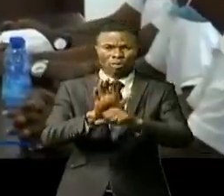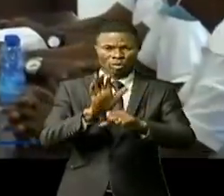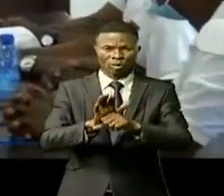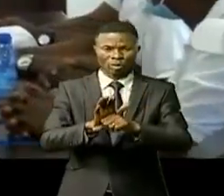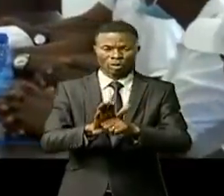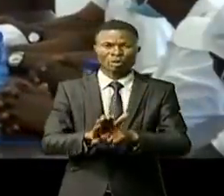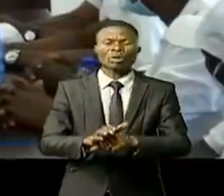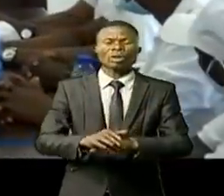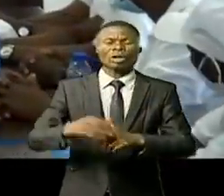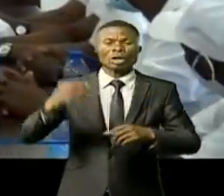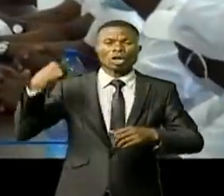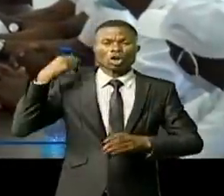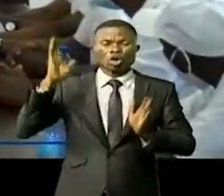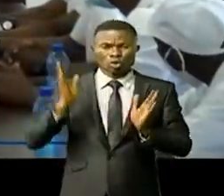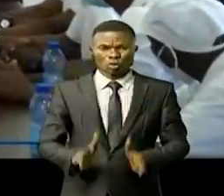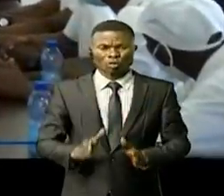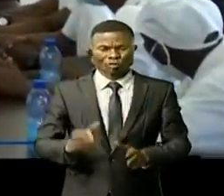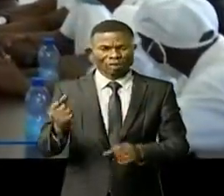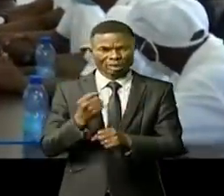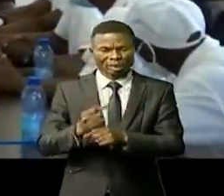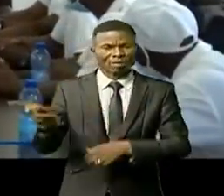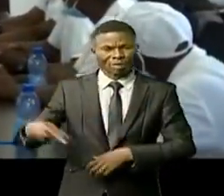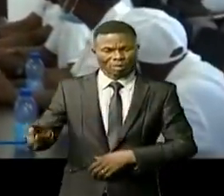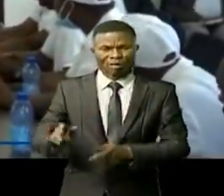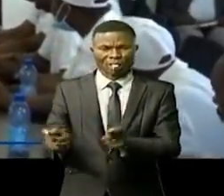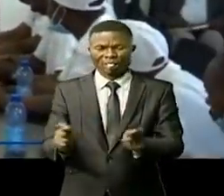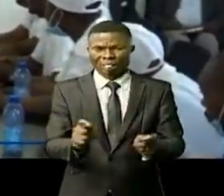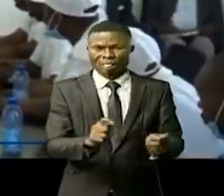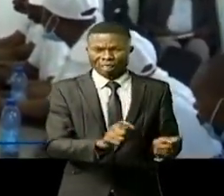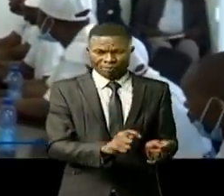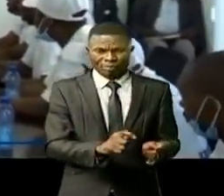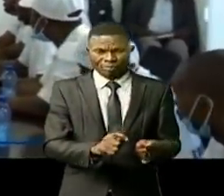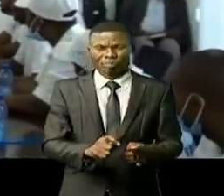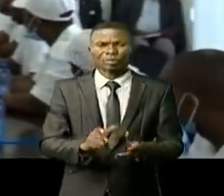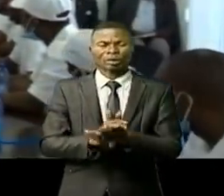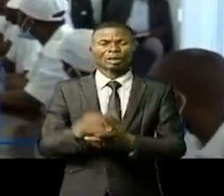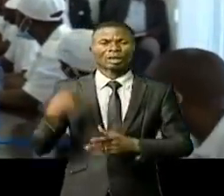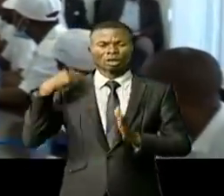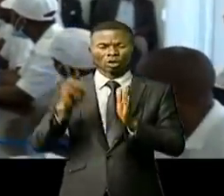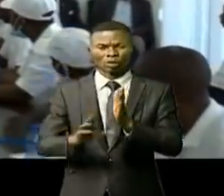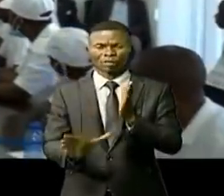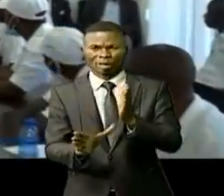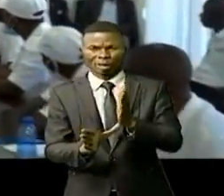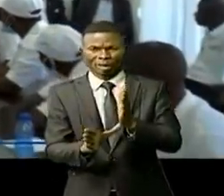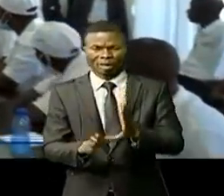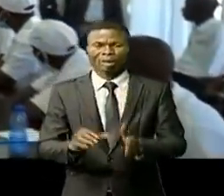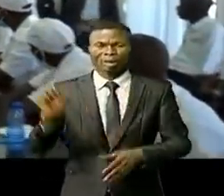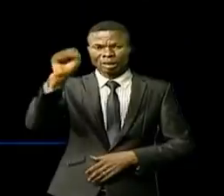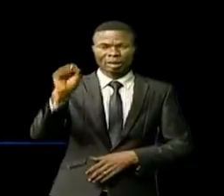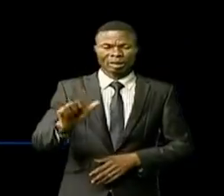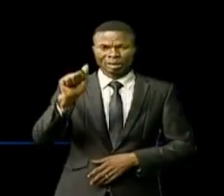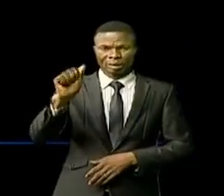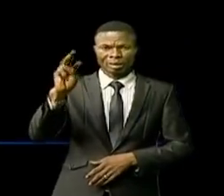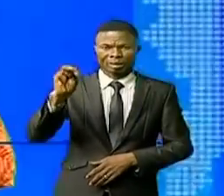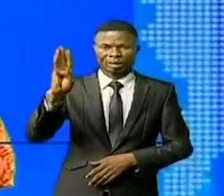cadres politiques à l'actuel exécutif provincial du Tanganyika, dirigé par le gouverneur intérimaire Samba Kayabalamuni.